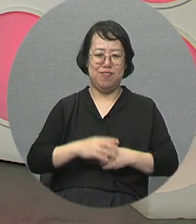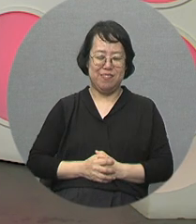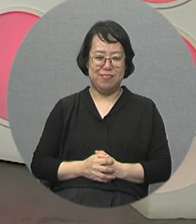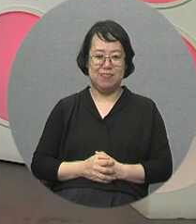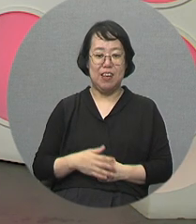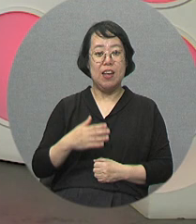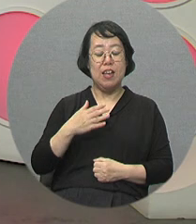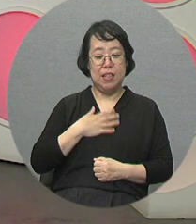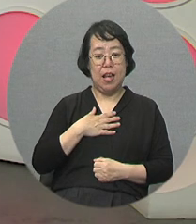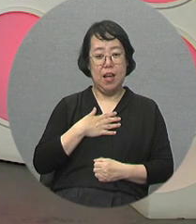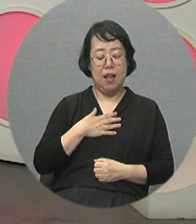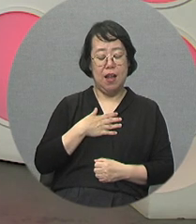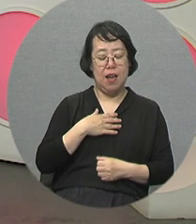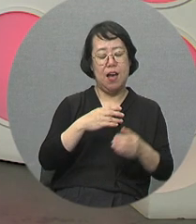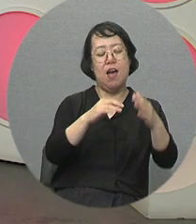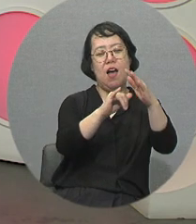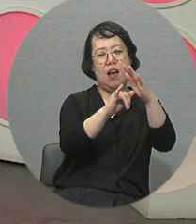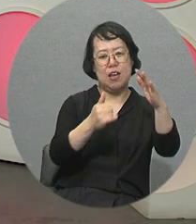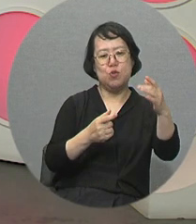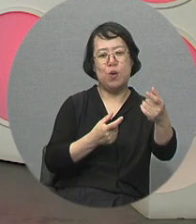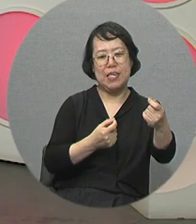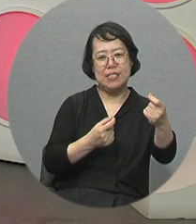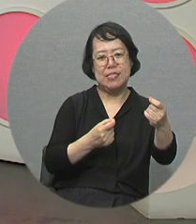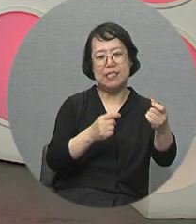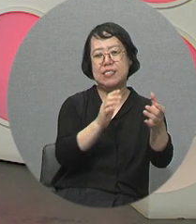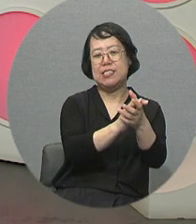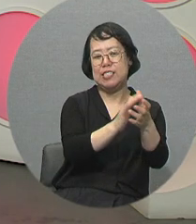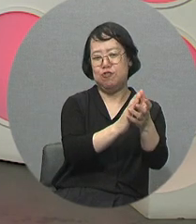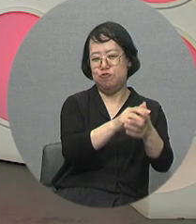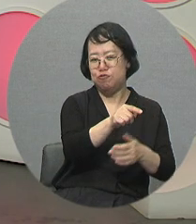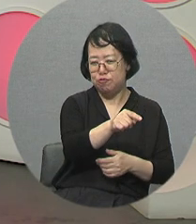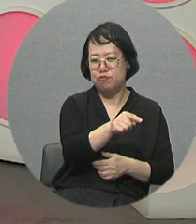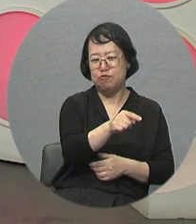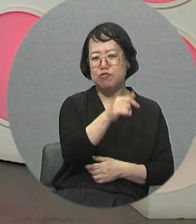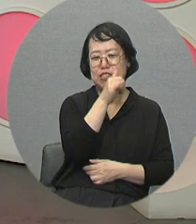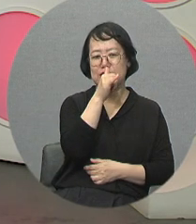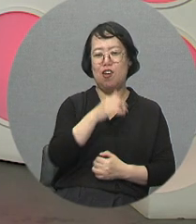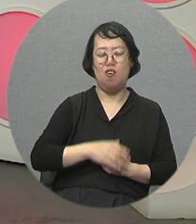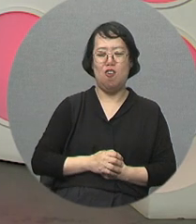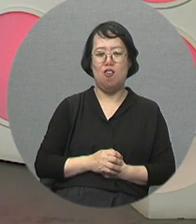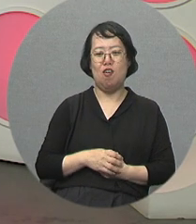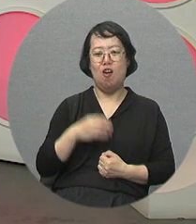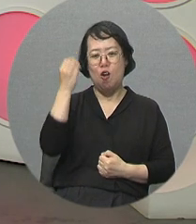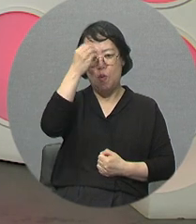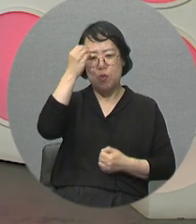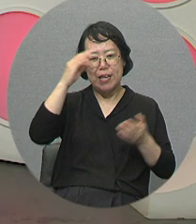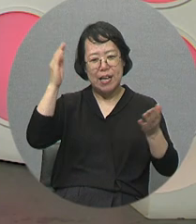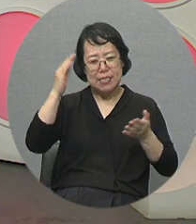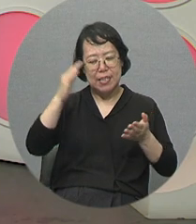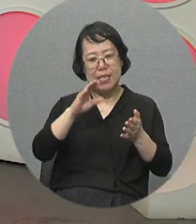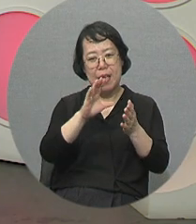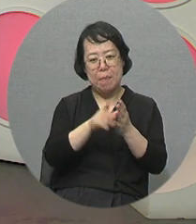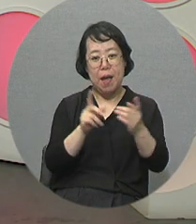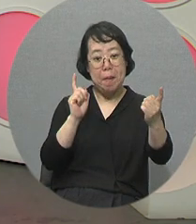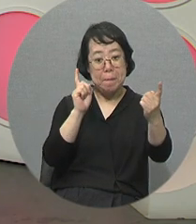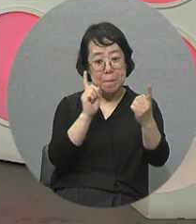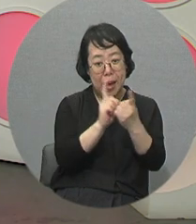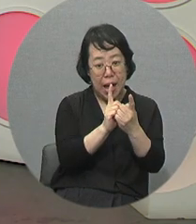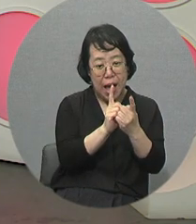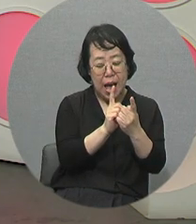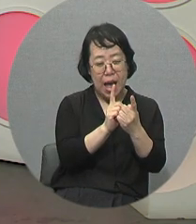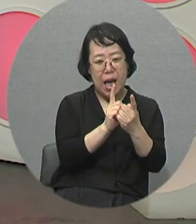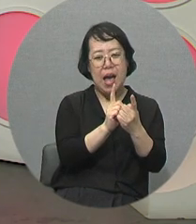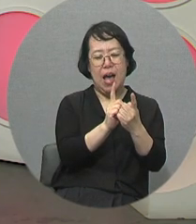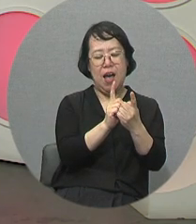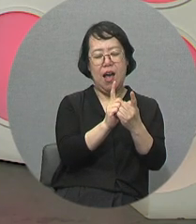제게는 가족이나 다름없는 친구가 있습니다. 고등학교 내내 같은 반이었던 저희는 졸업 후에도